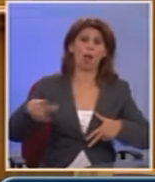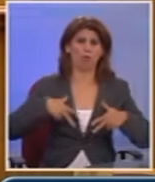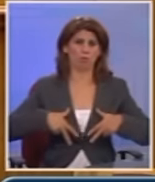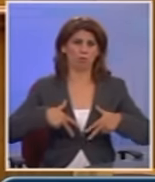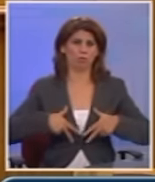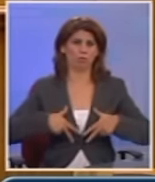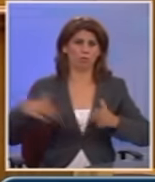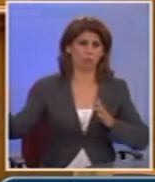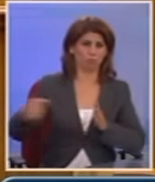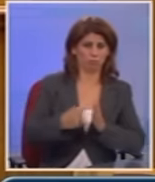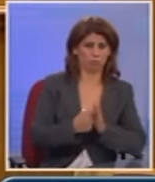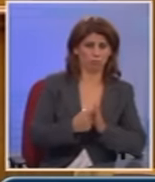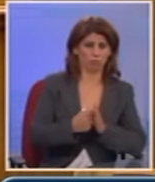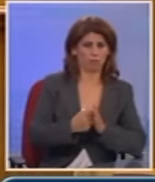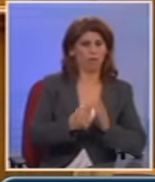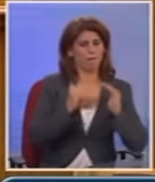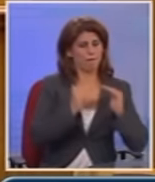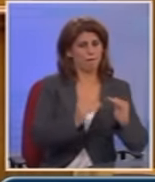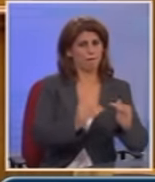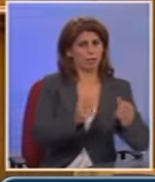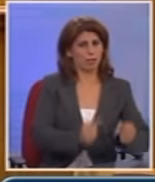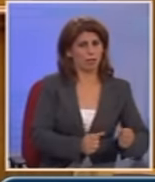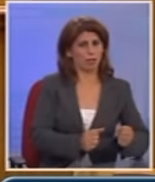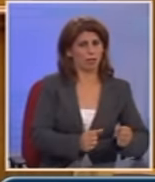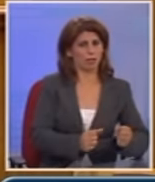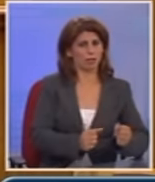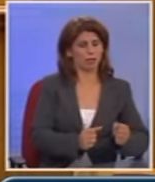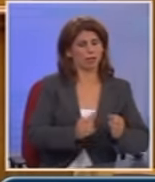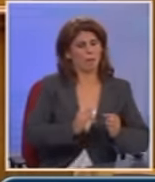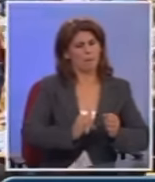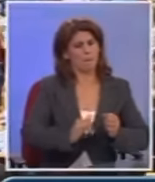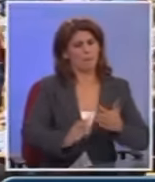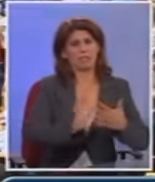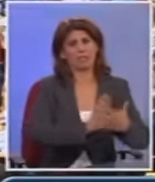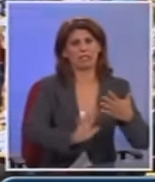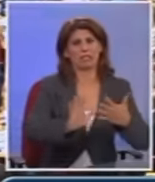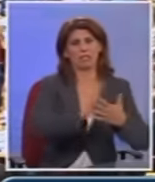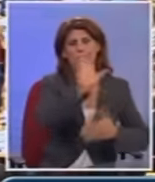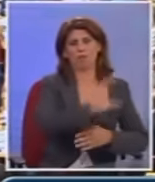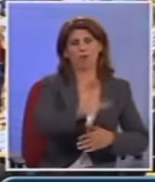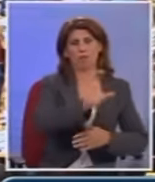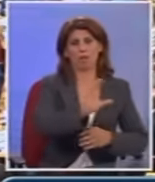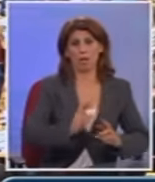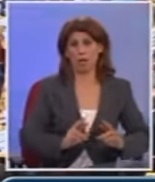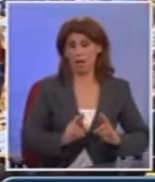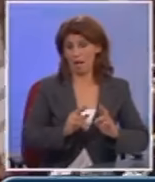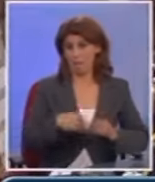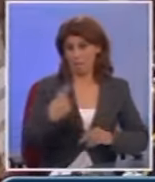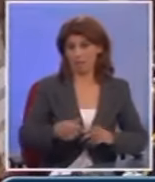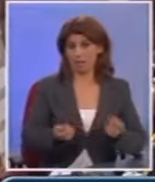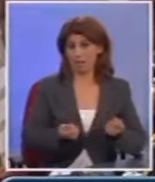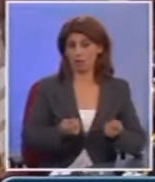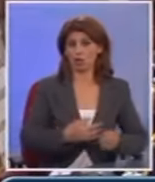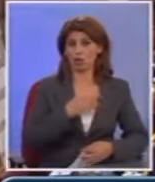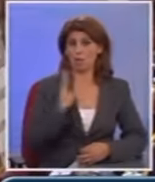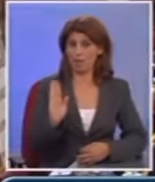τον διατηρήσατε παράλληλα στη θέση του επιτείνοντας τη σύγχυση? ενεργούσε στη συνέχεια ο